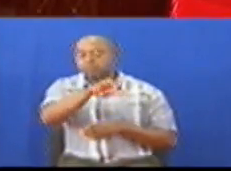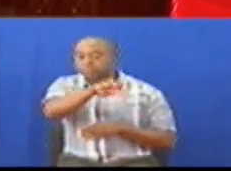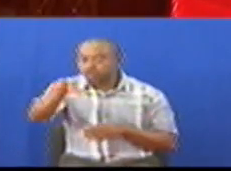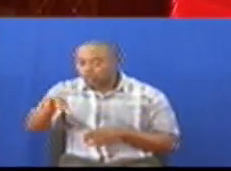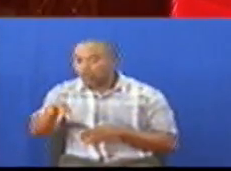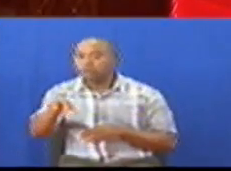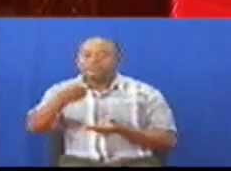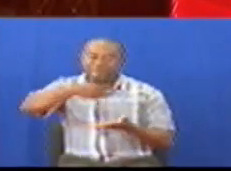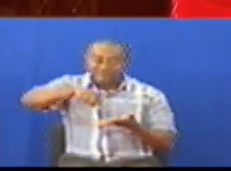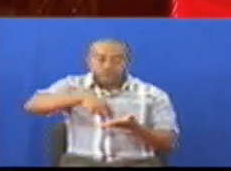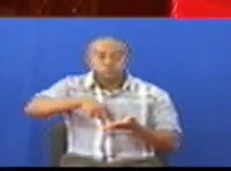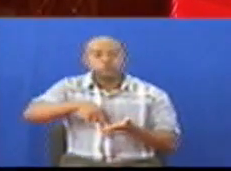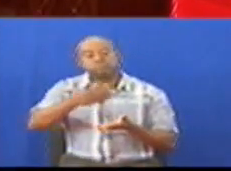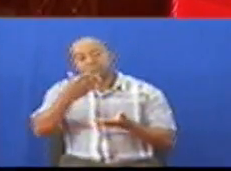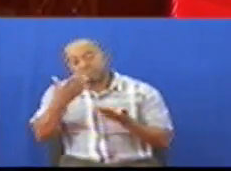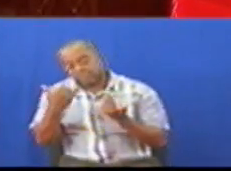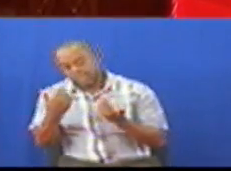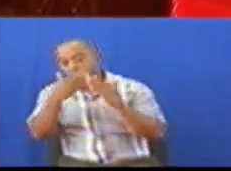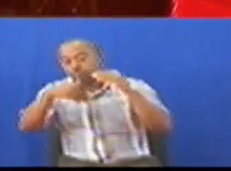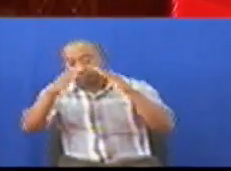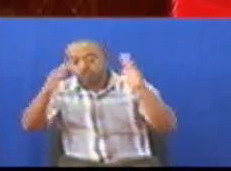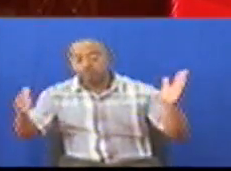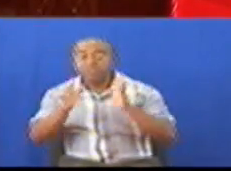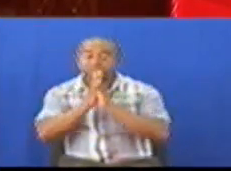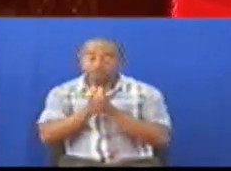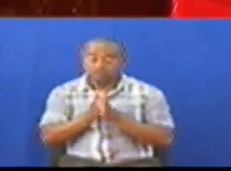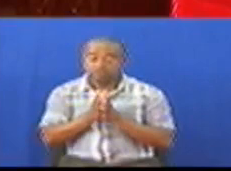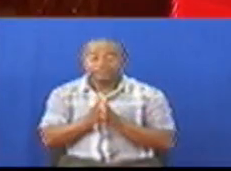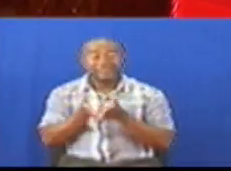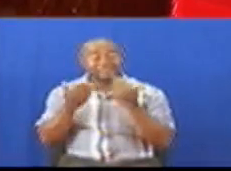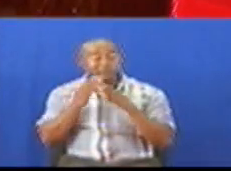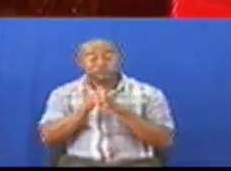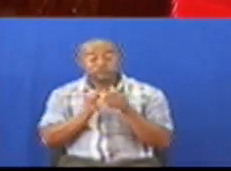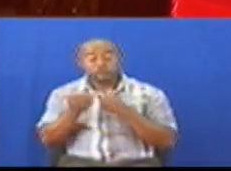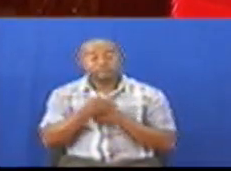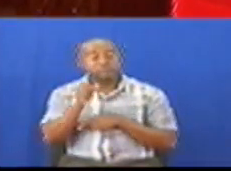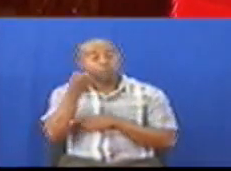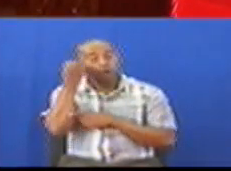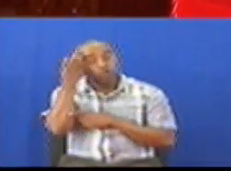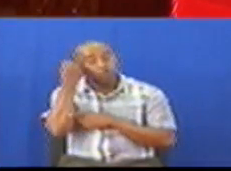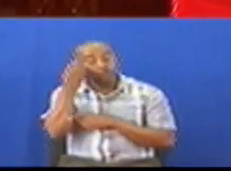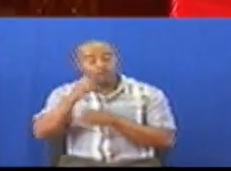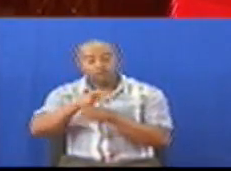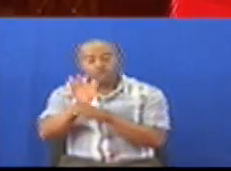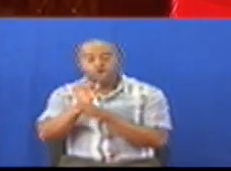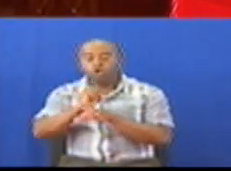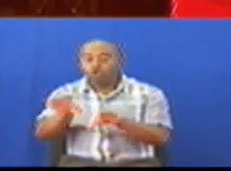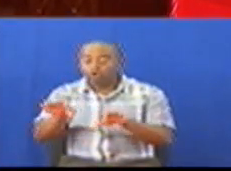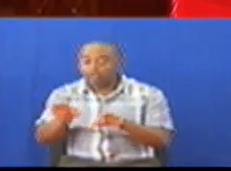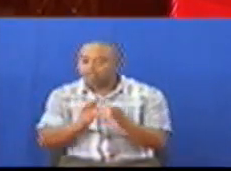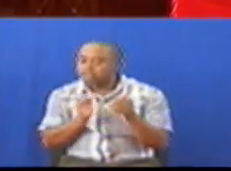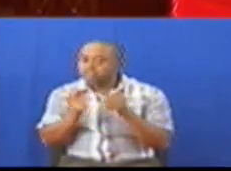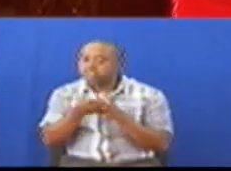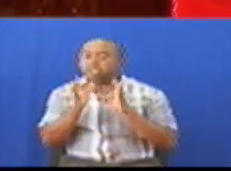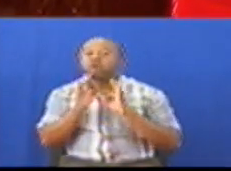na vituo vya kuabudia. Mheshimiwa Naibu Spika, udhibiti wa ugonjwa huu kwa kiasi kubwa kinga yake tunaambiwa ni